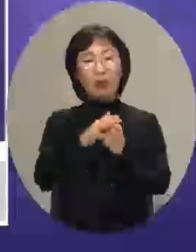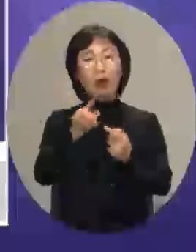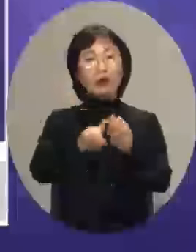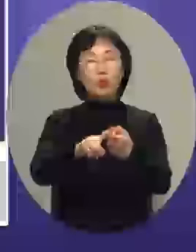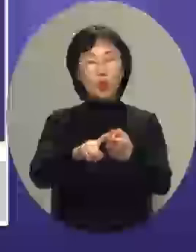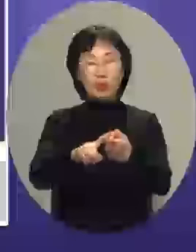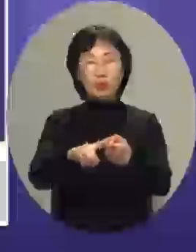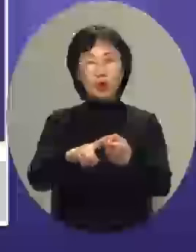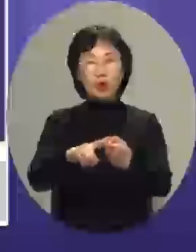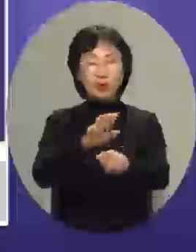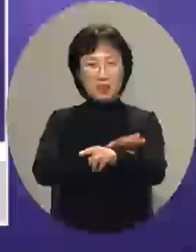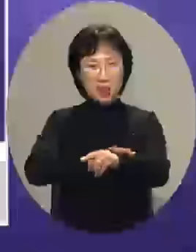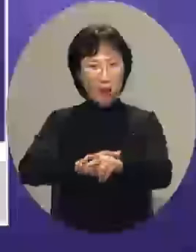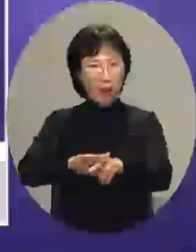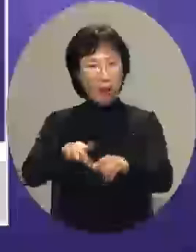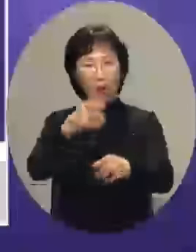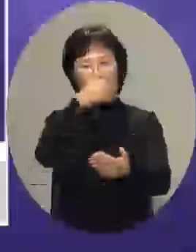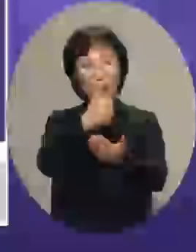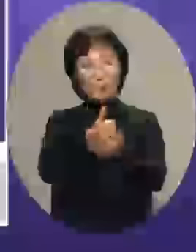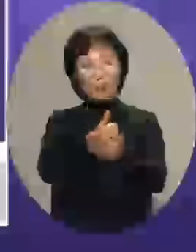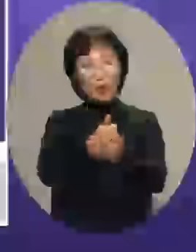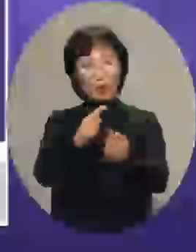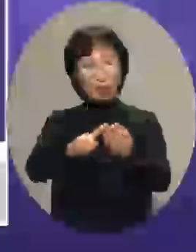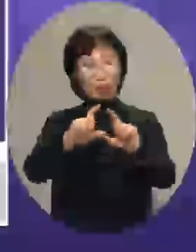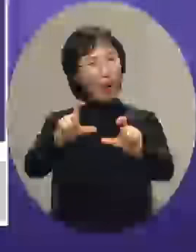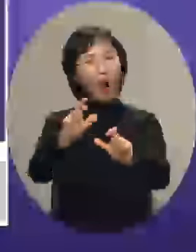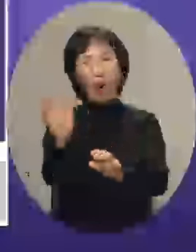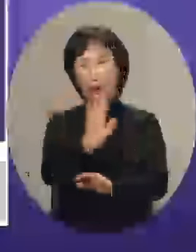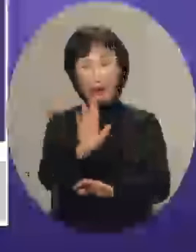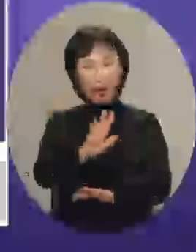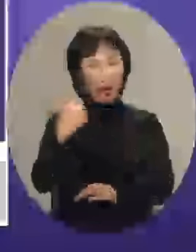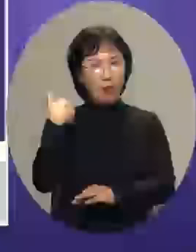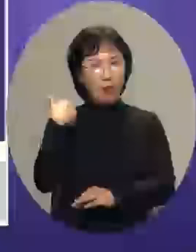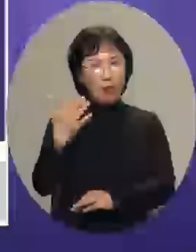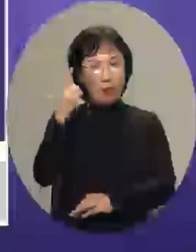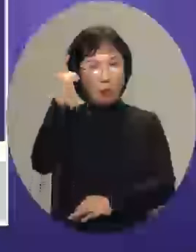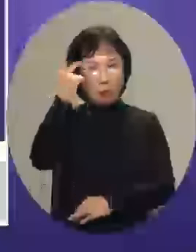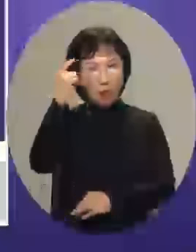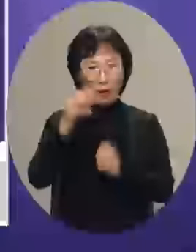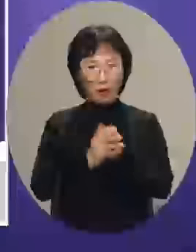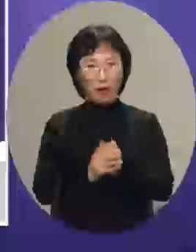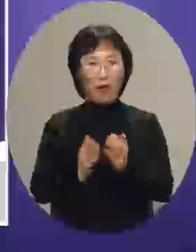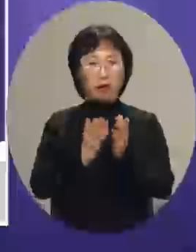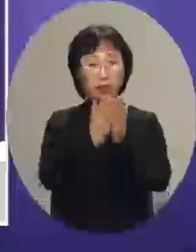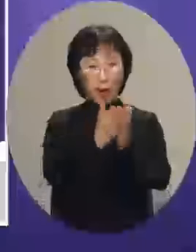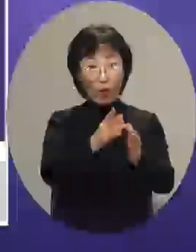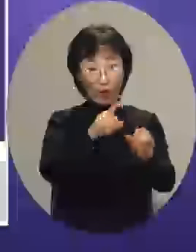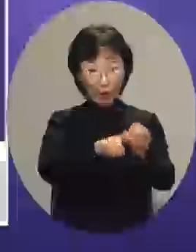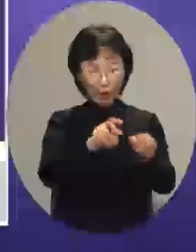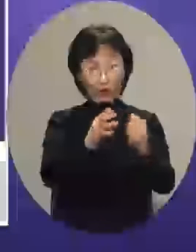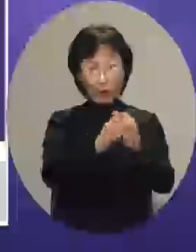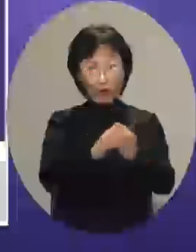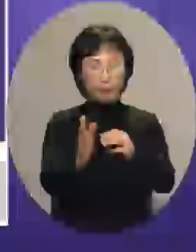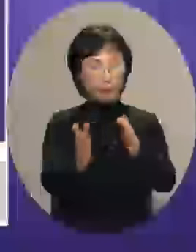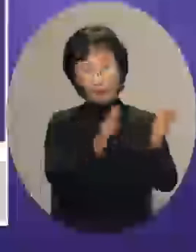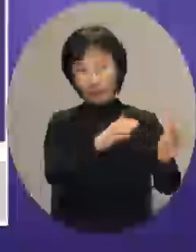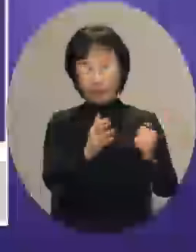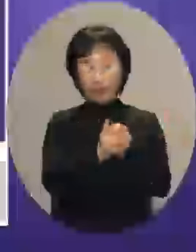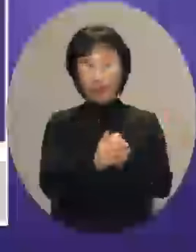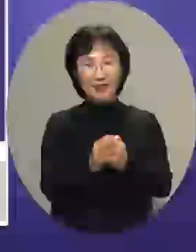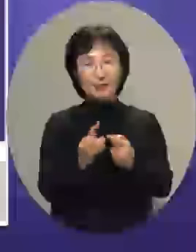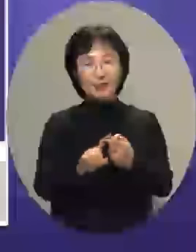제대로 단죄하지 않았습니까? 우선 그 세월호 수사팀은 목포지청에서 한 팀이 있었고 예, 그거는 이제 아까